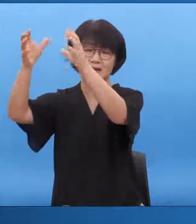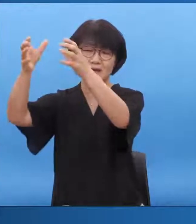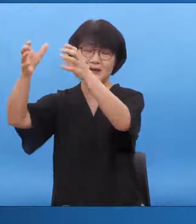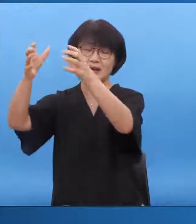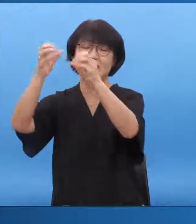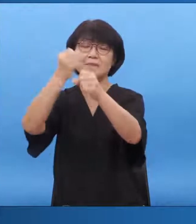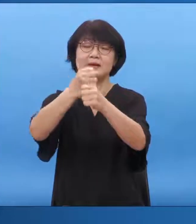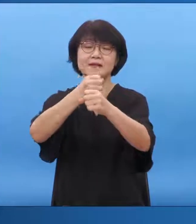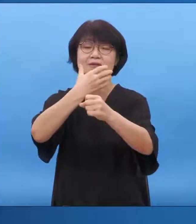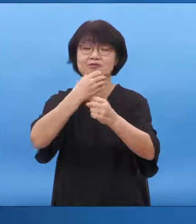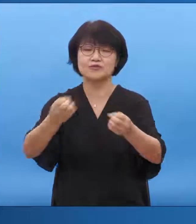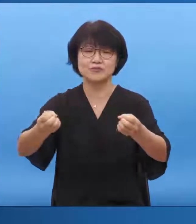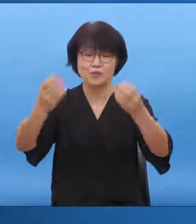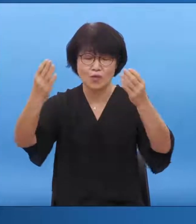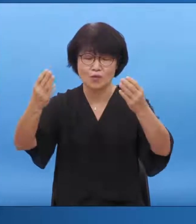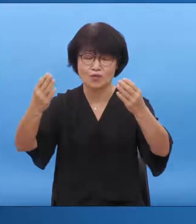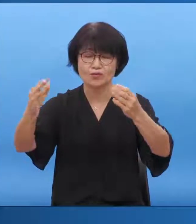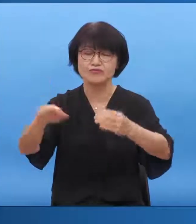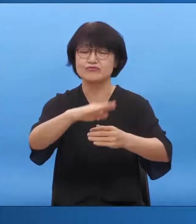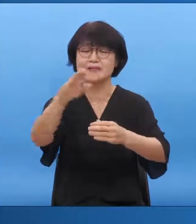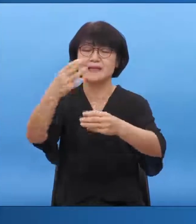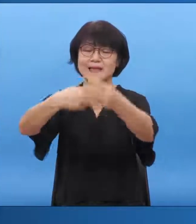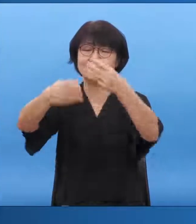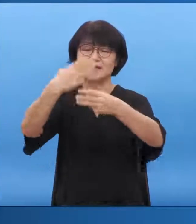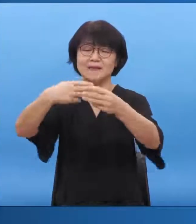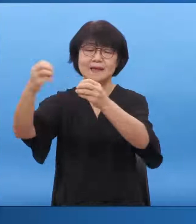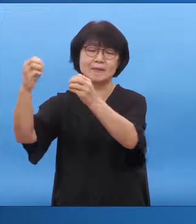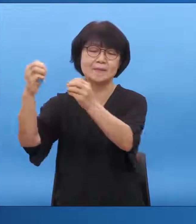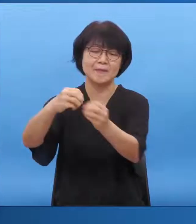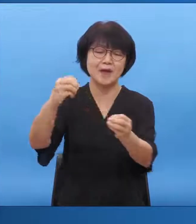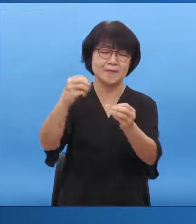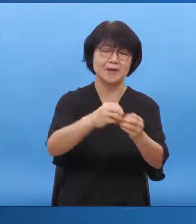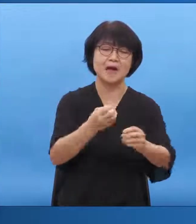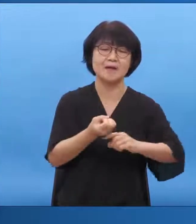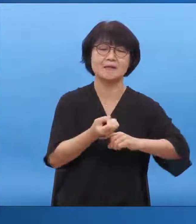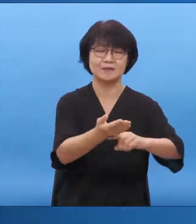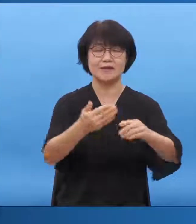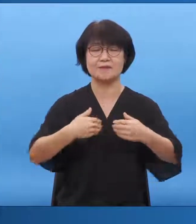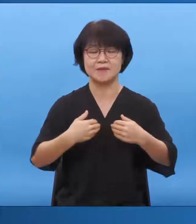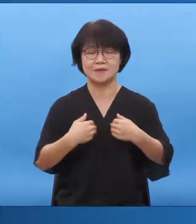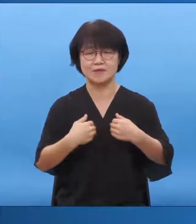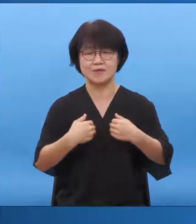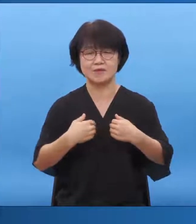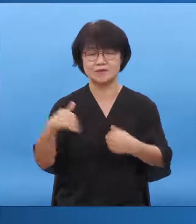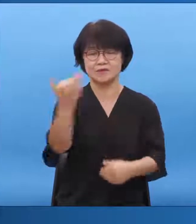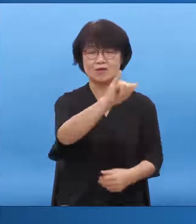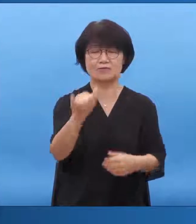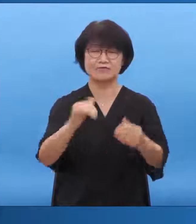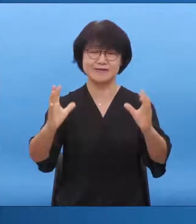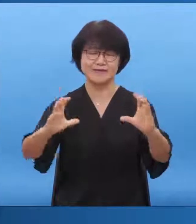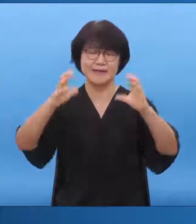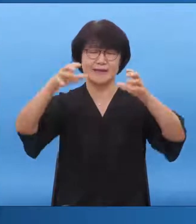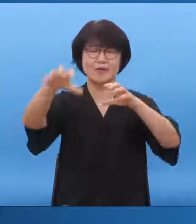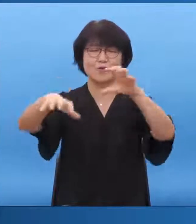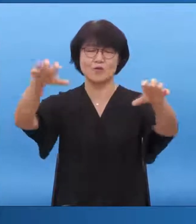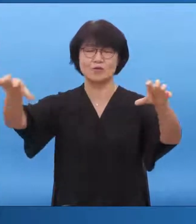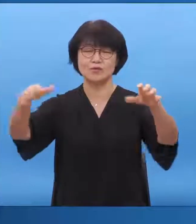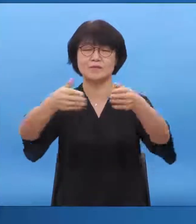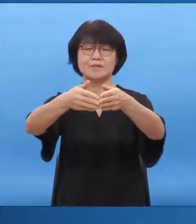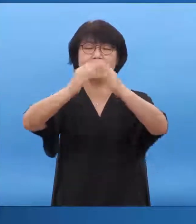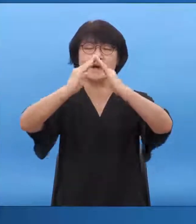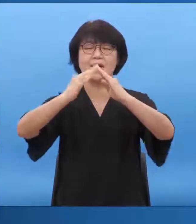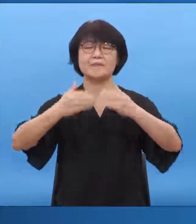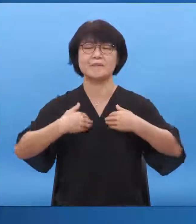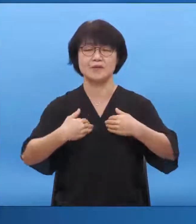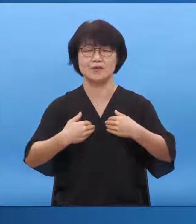만드는 축복을 우리 렘넌트에게 전달해야 돼요. 그래서 전국 세계다가 RUTC를 만드는 것이다. 우리가 우리 힘으로